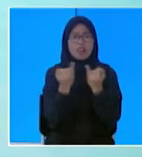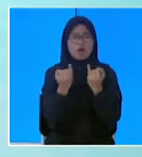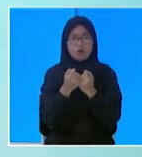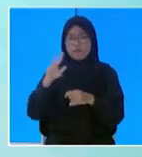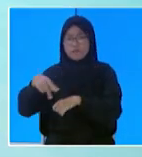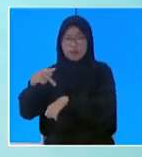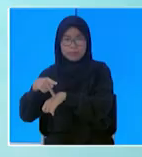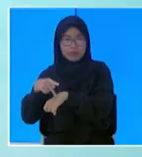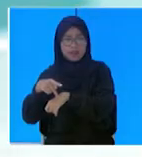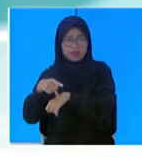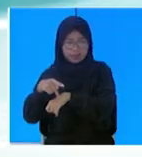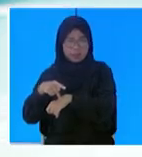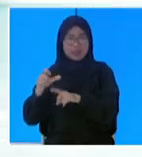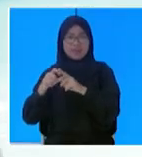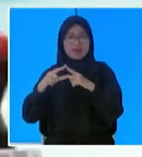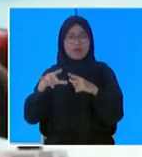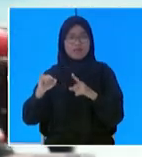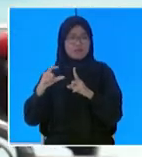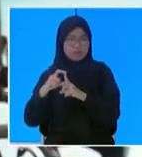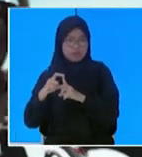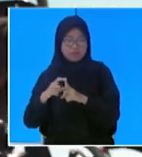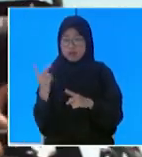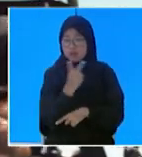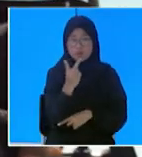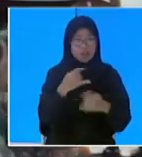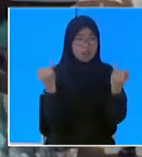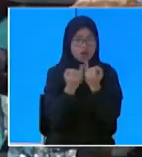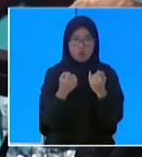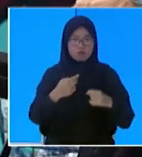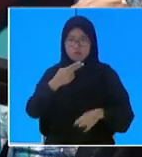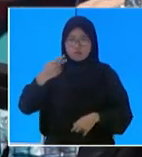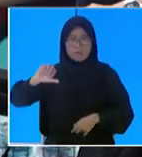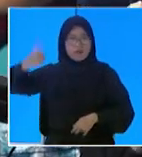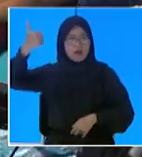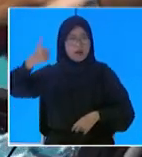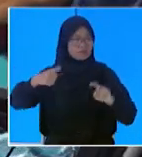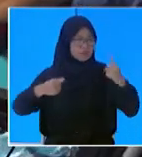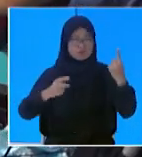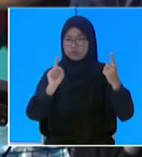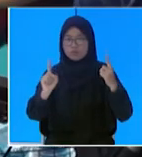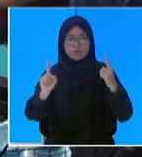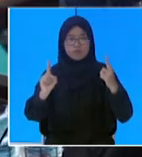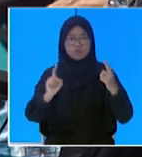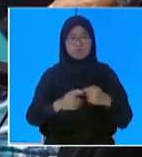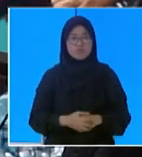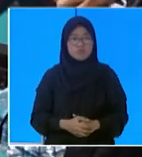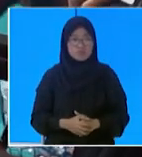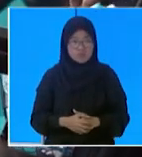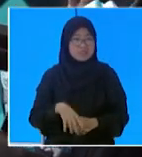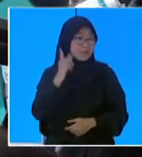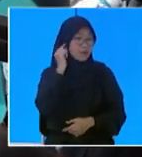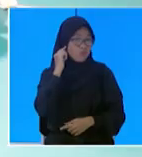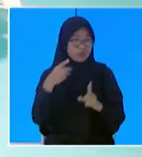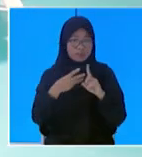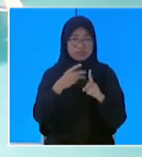BC2. Indonesia menang telak atas atlet Filipina dengan skor 13-1. Sedangkan pada pertandingan kelas putri BC2,